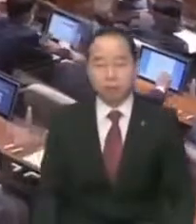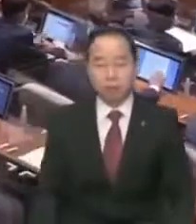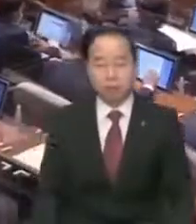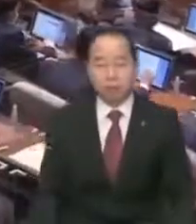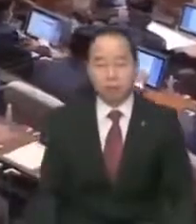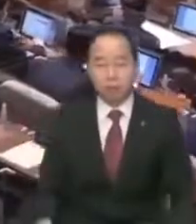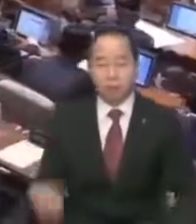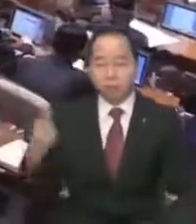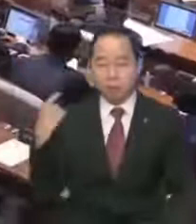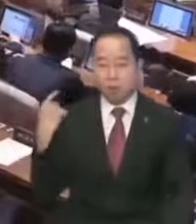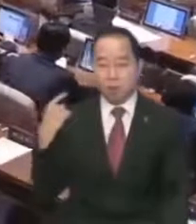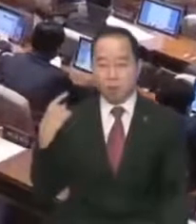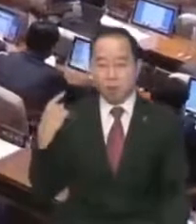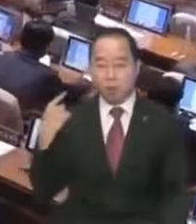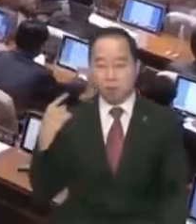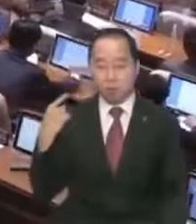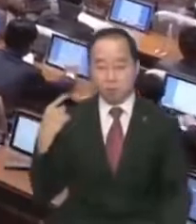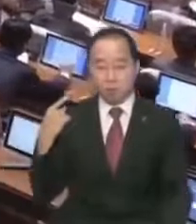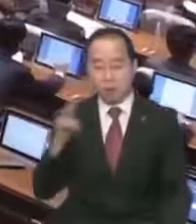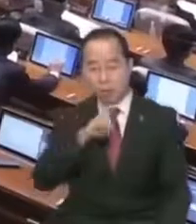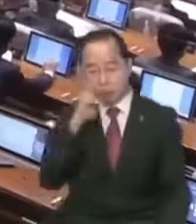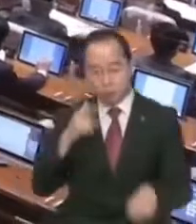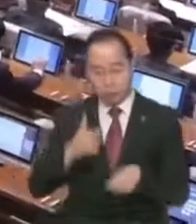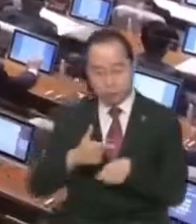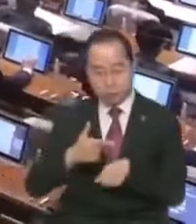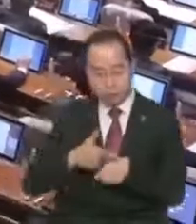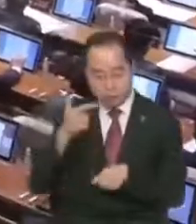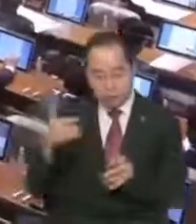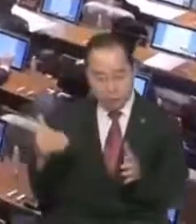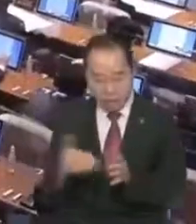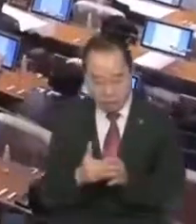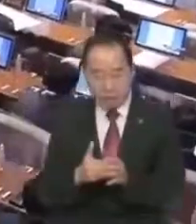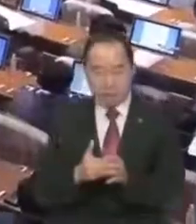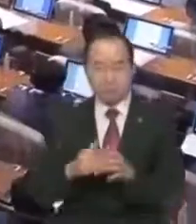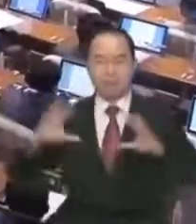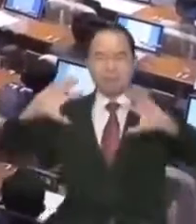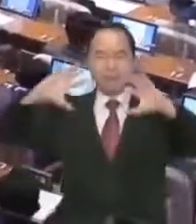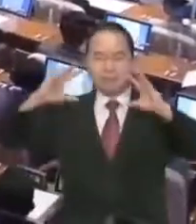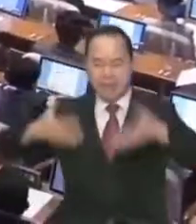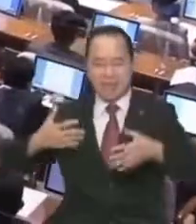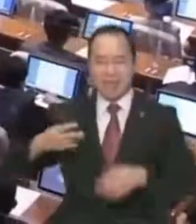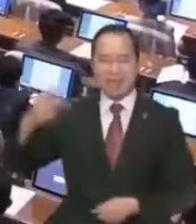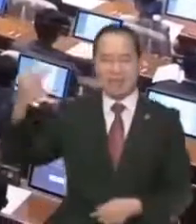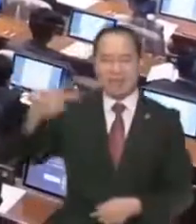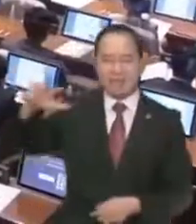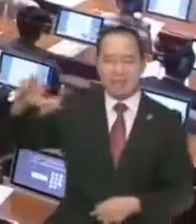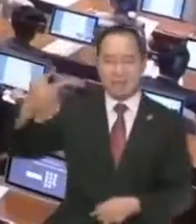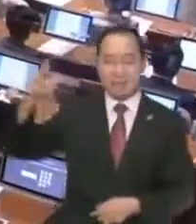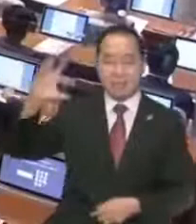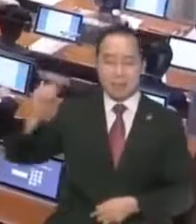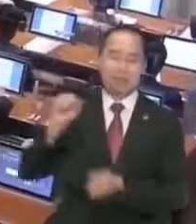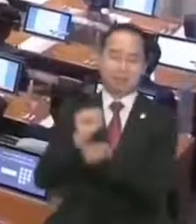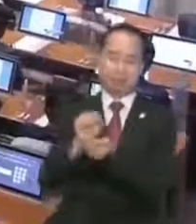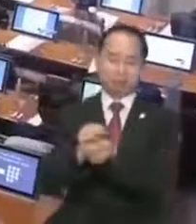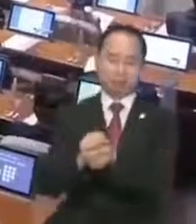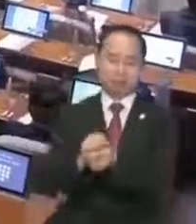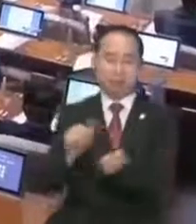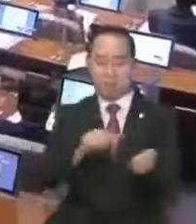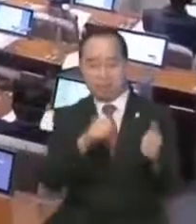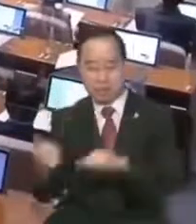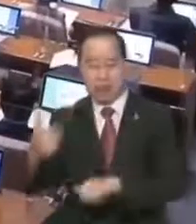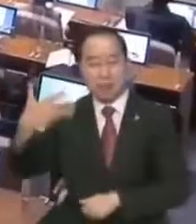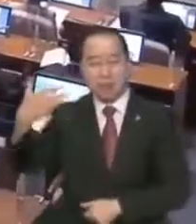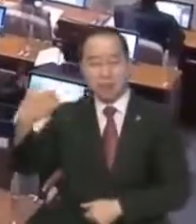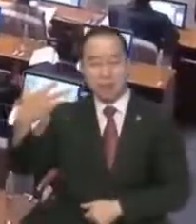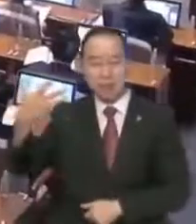어제 오후 6시 현재 확진자 2,700만 명, 사망자